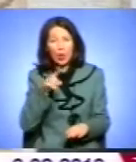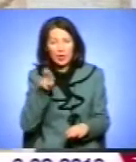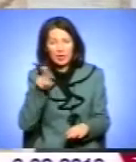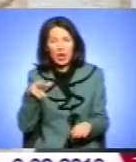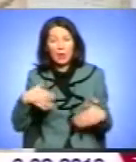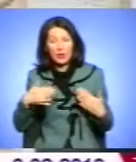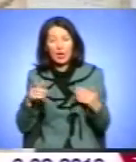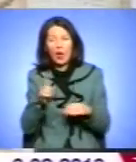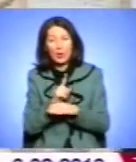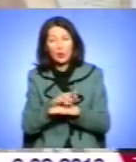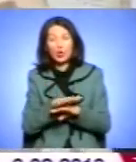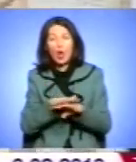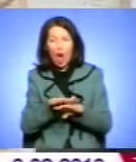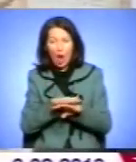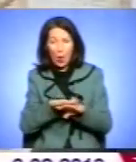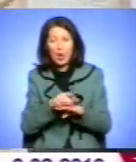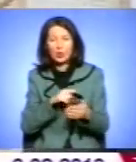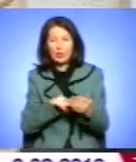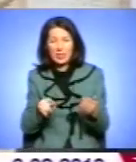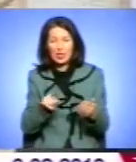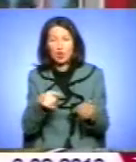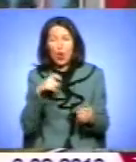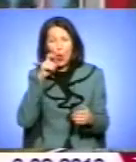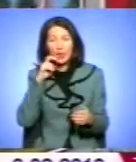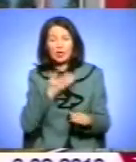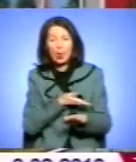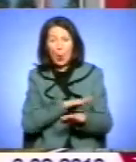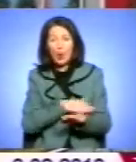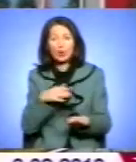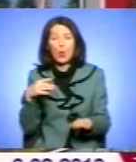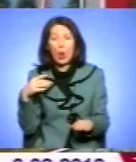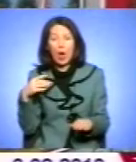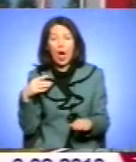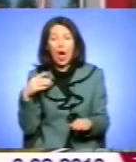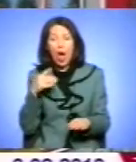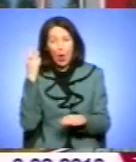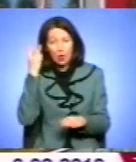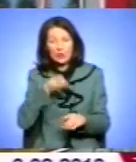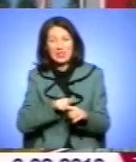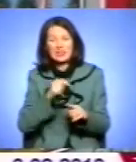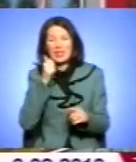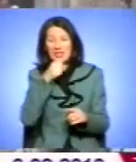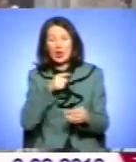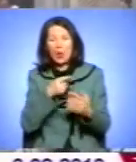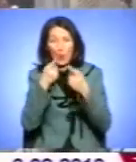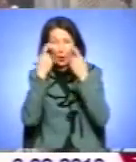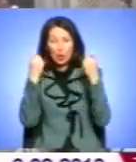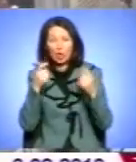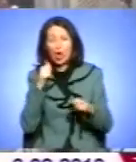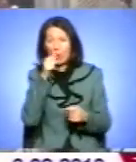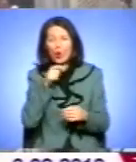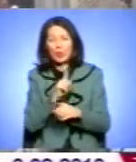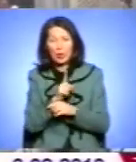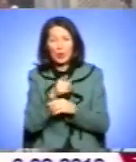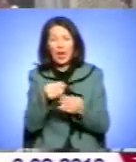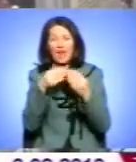тернопільську громаду, зазначивши, що у Львівському польському консульстві цей рік проголошено роком Тернополя. І нововідкрита